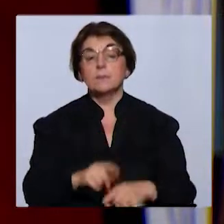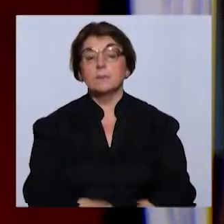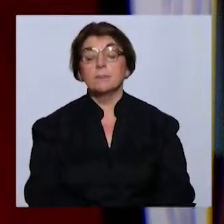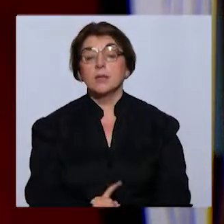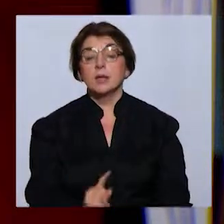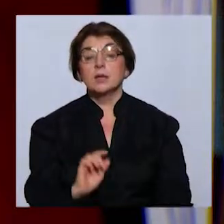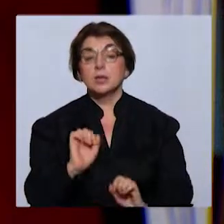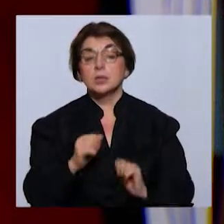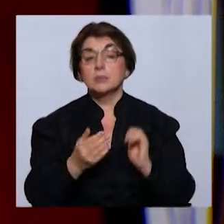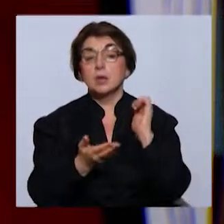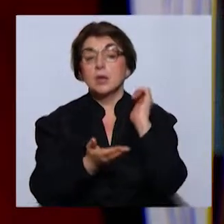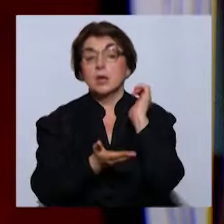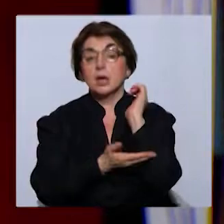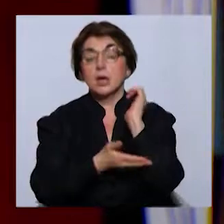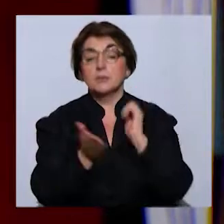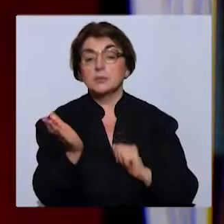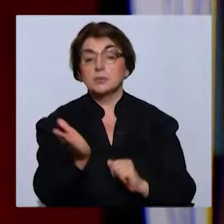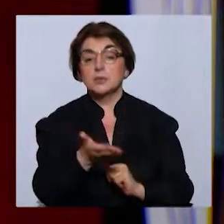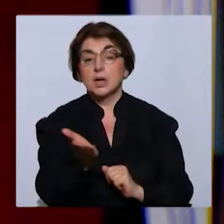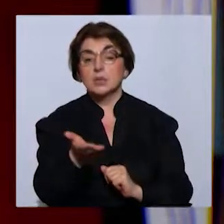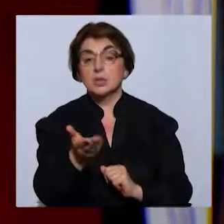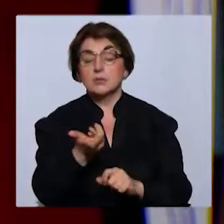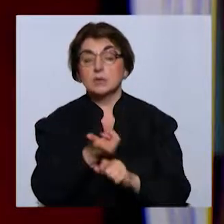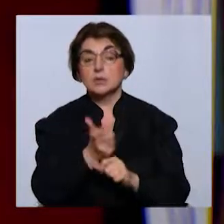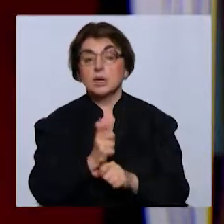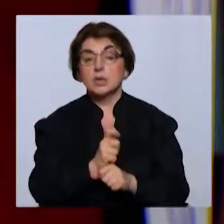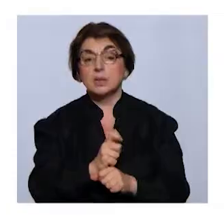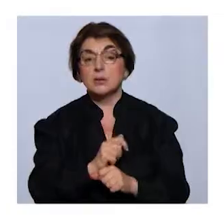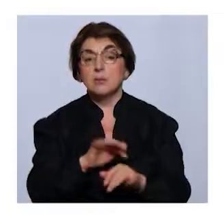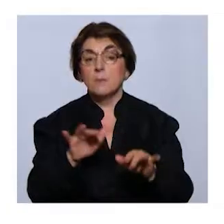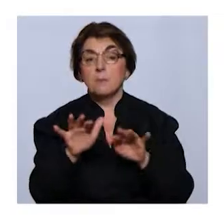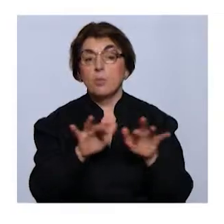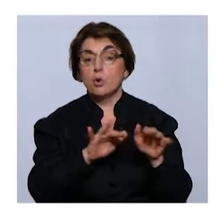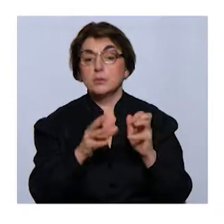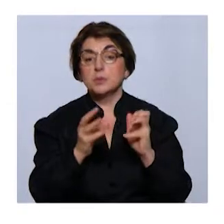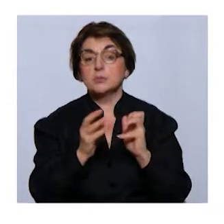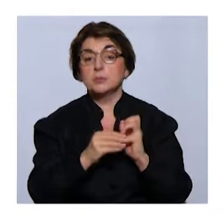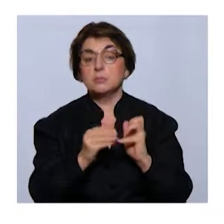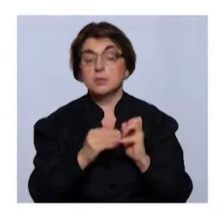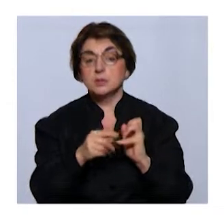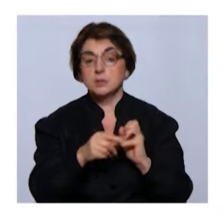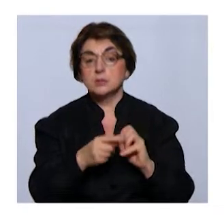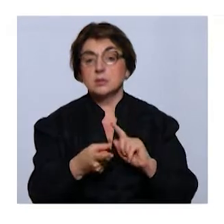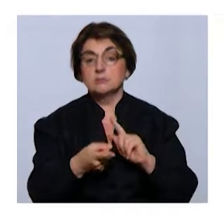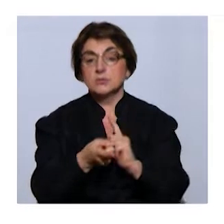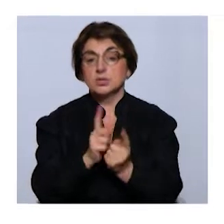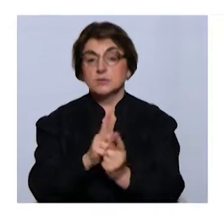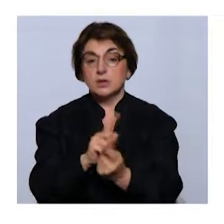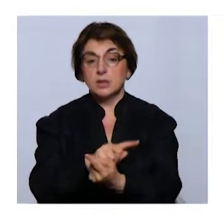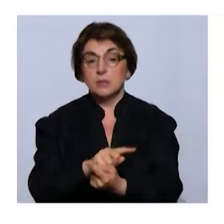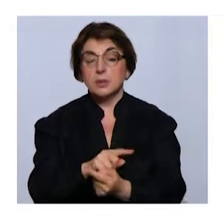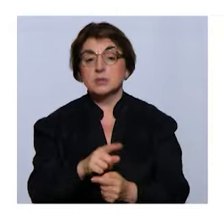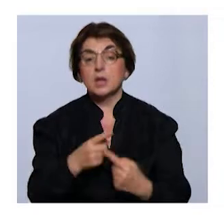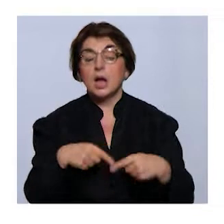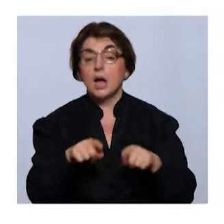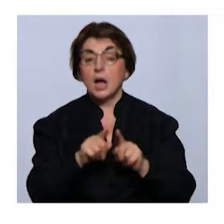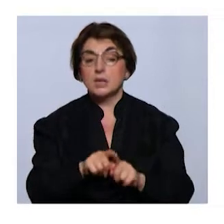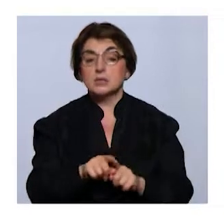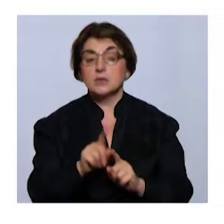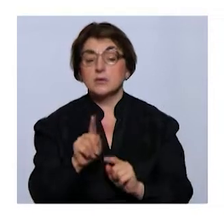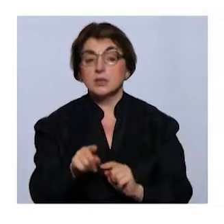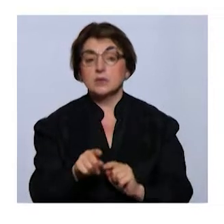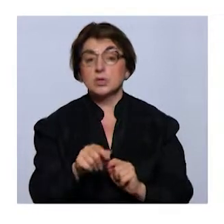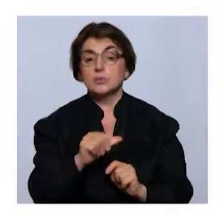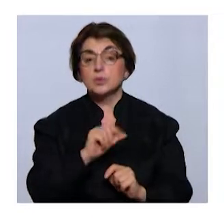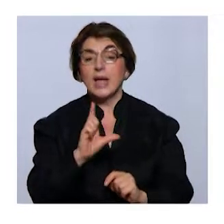Რა შეეხება ხეების გაჩეხვას, რა თქმა უნდა, ხეების გაჩეხვა მოქმედებს ნიადაგის დეგრადაციაზეც. Ანუ, კერძოდ,